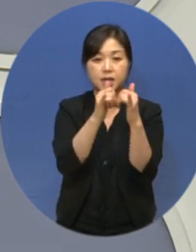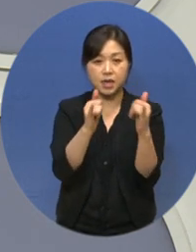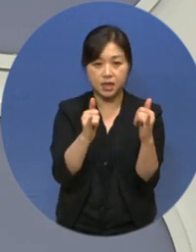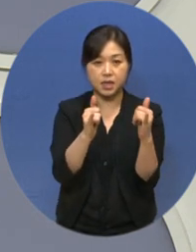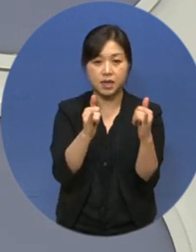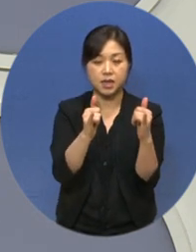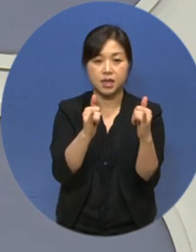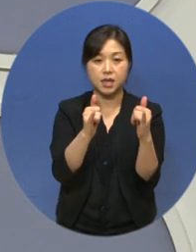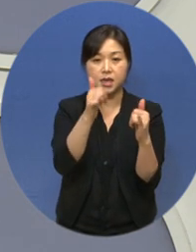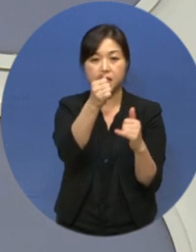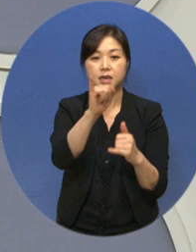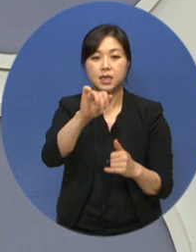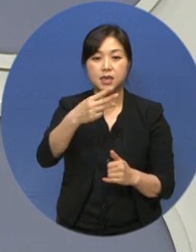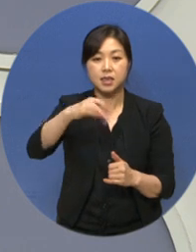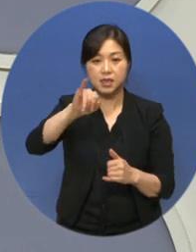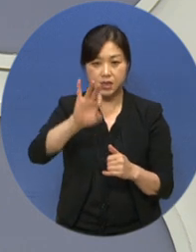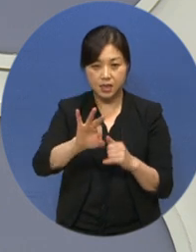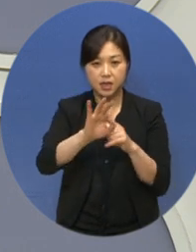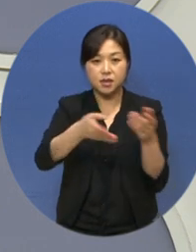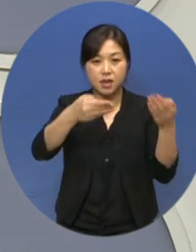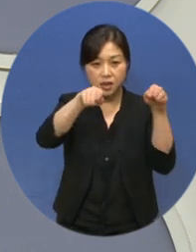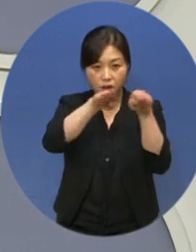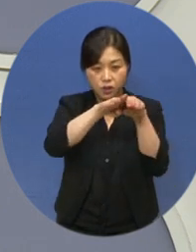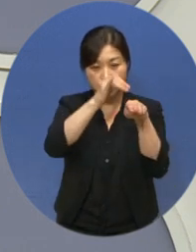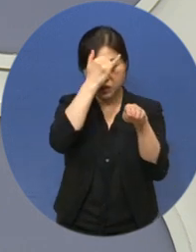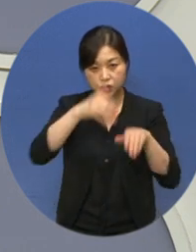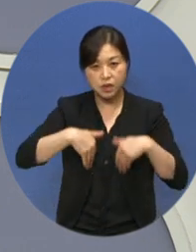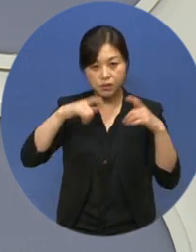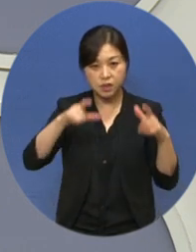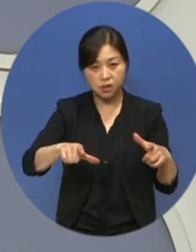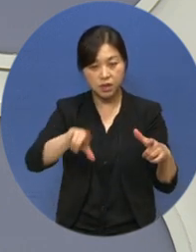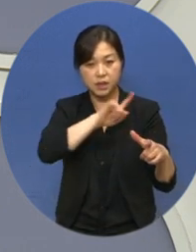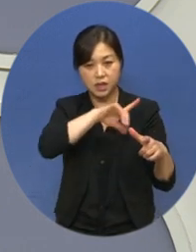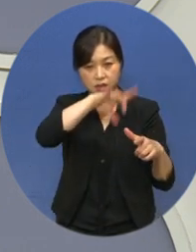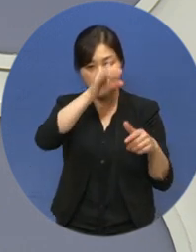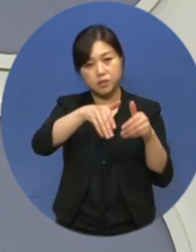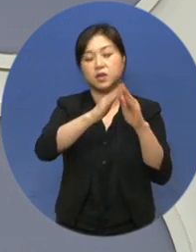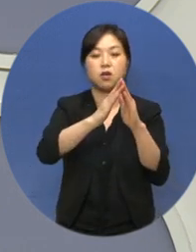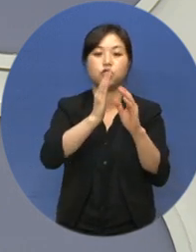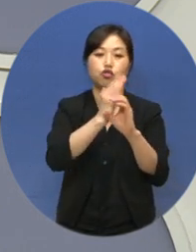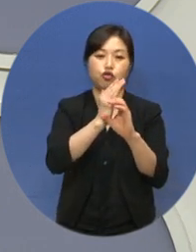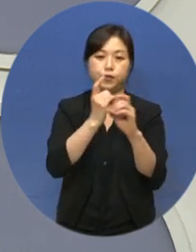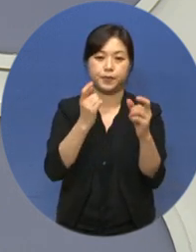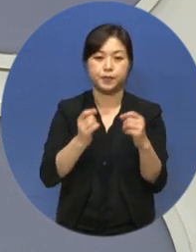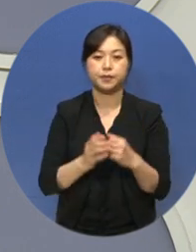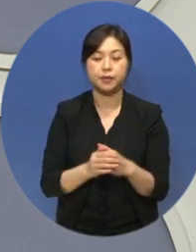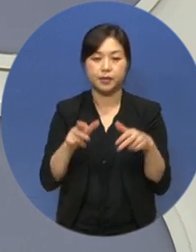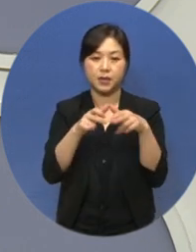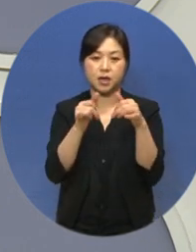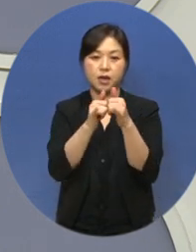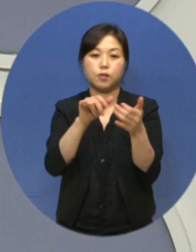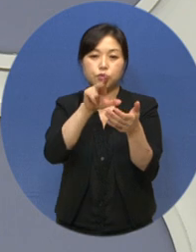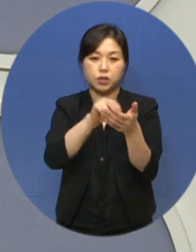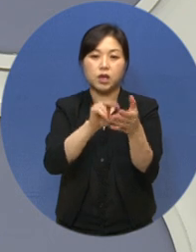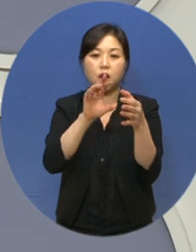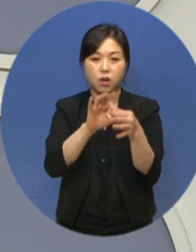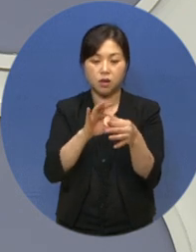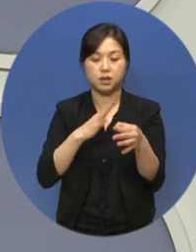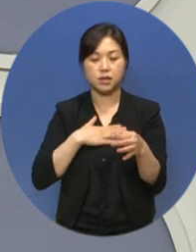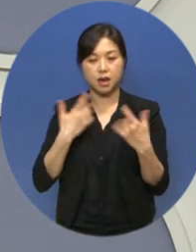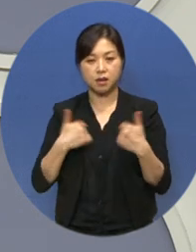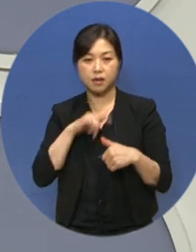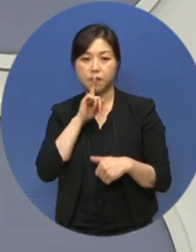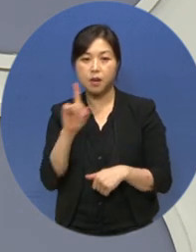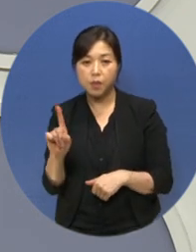축전 남도의 지금 설립하고자 진행하고 있다 그런 말씀을 드리고 위해서 여러 가지 장애 문제에 대해서 제가 늘상 만드신